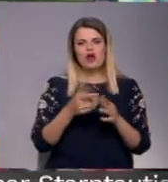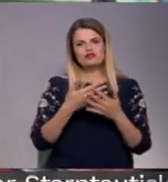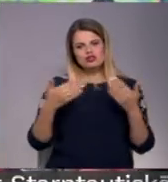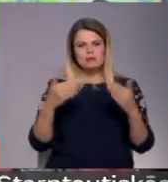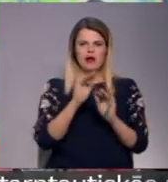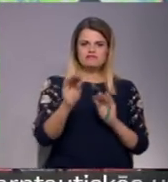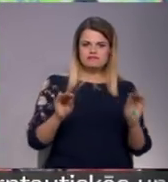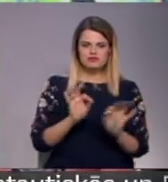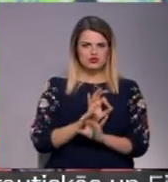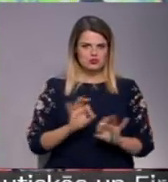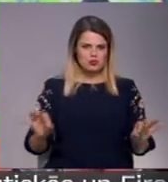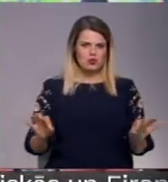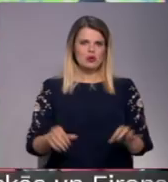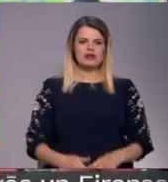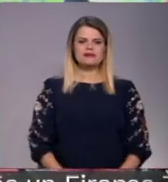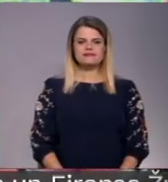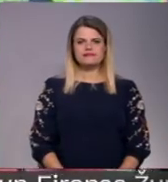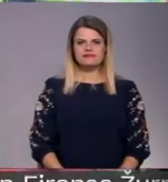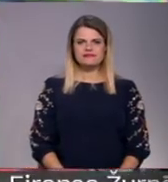priekšmetus.